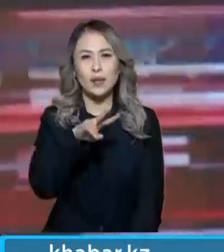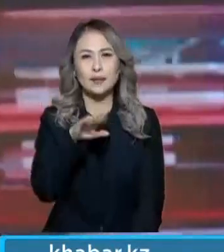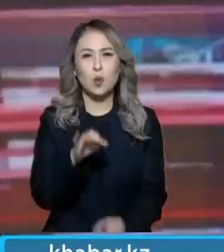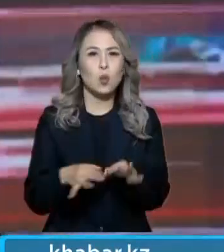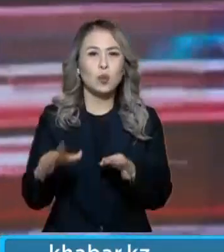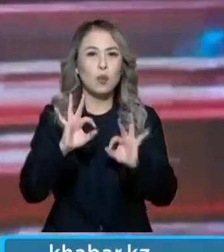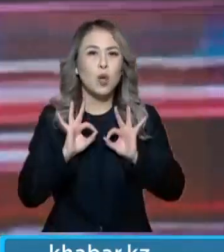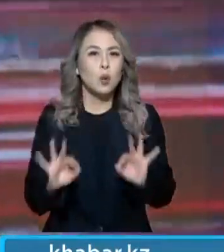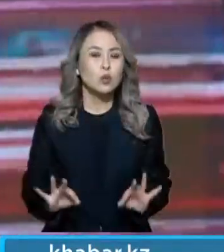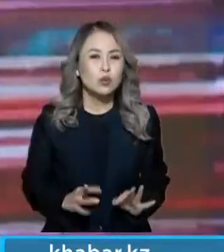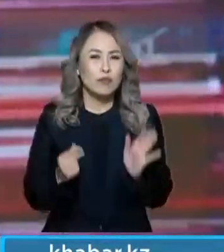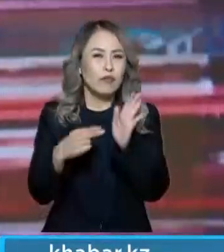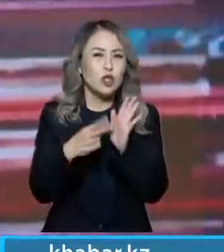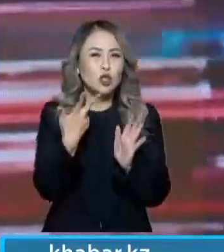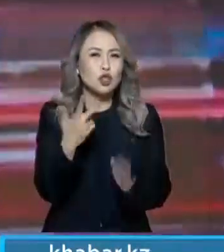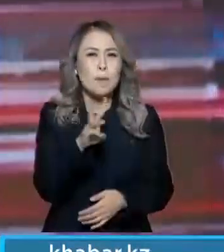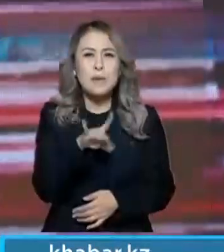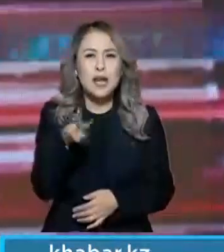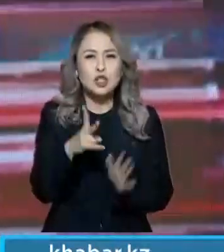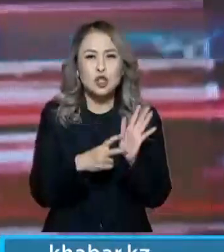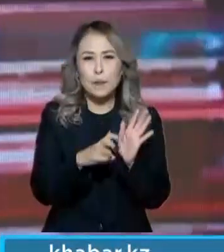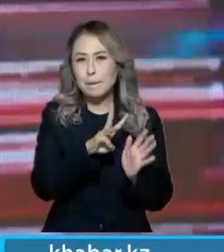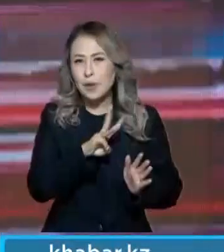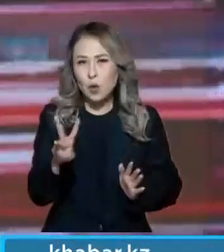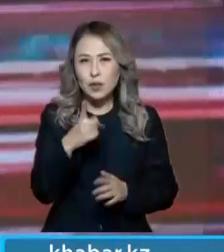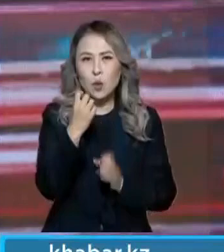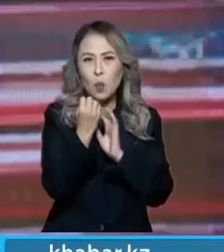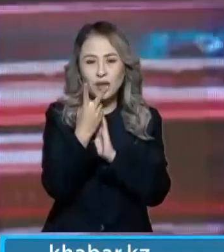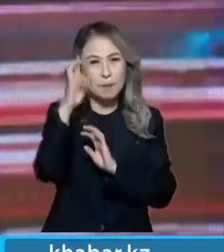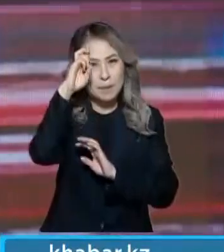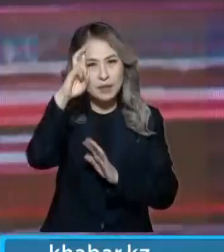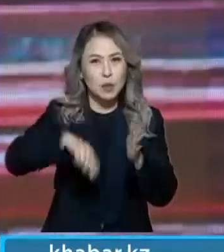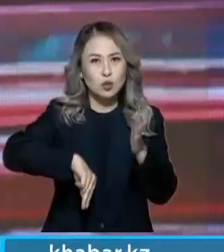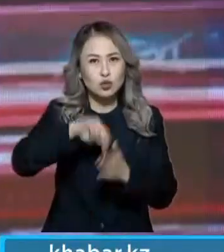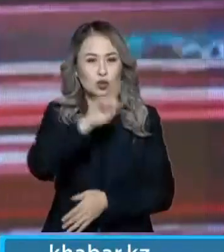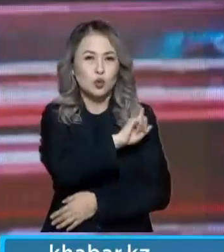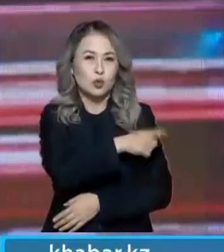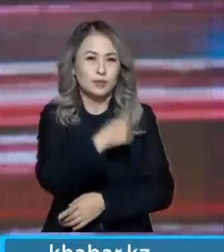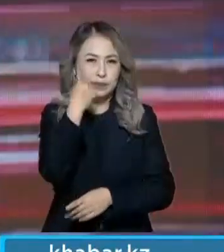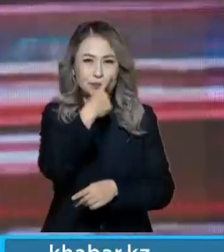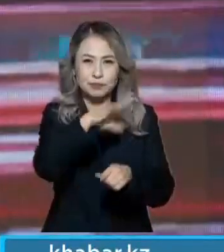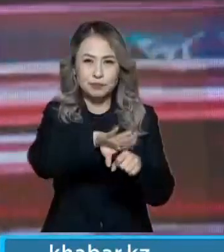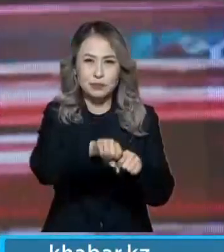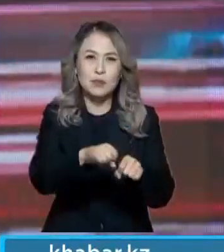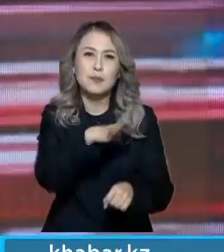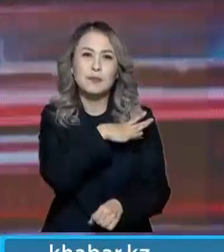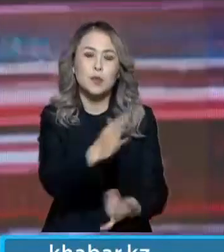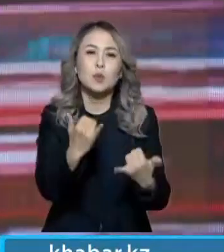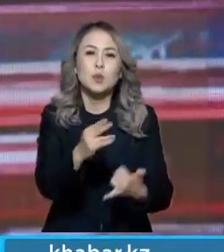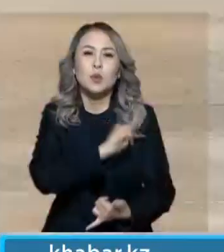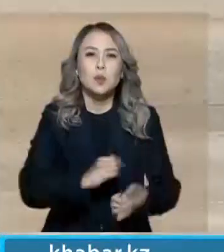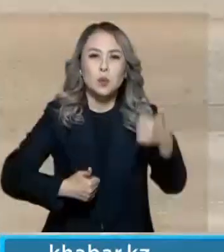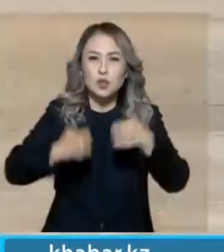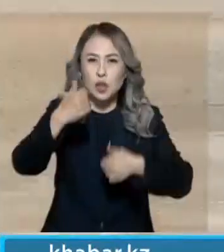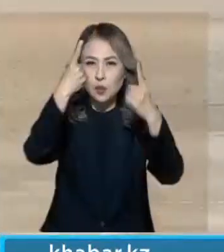Ұлытау облысының прокуратурасы құны 3 миллиард 700 миллион теңге болатын 12 мемлекеттік сатып алудың күшін жойды. Жергілікті атқарушы